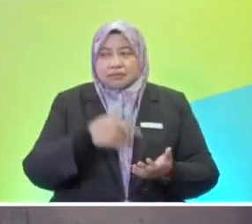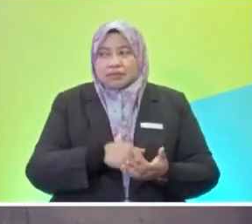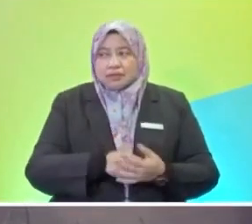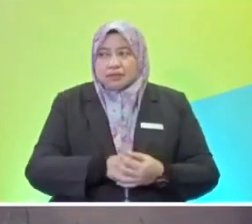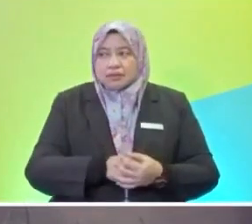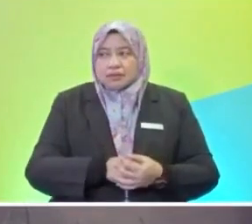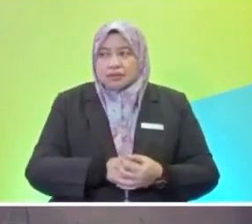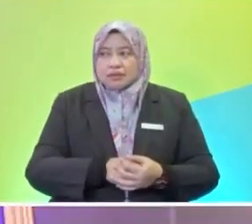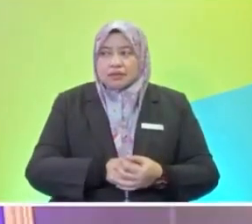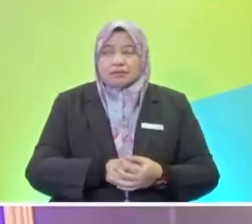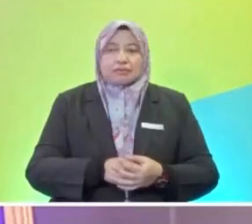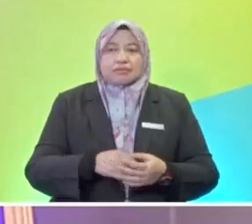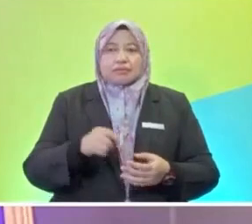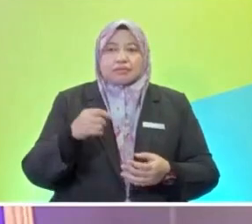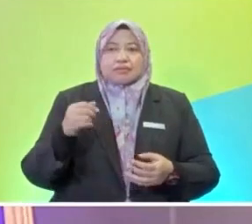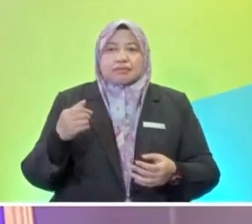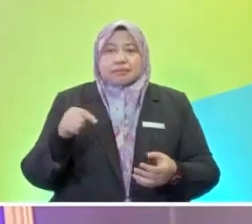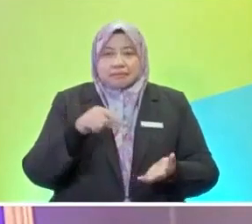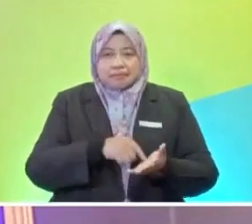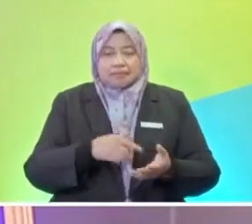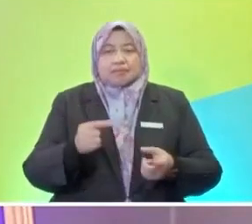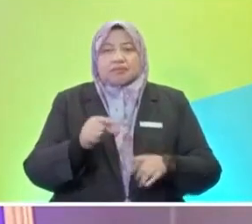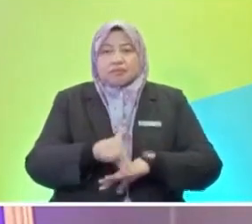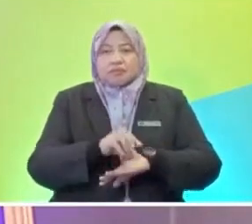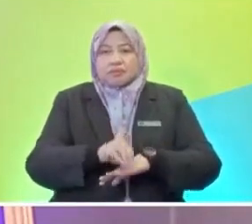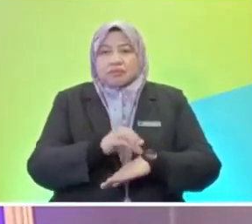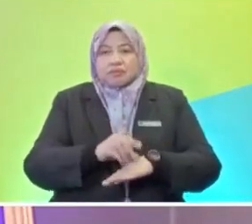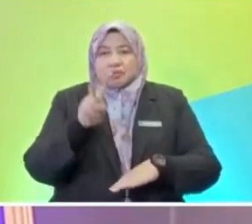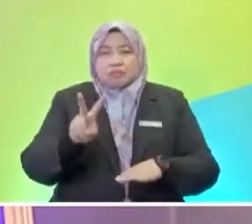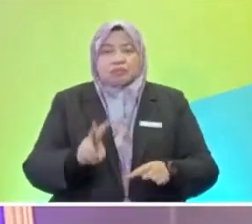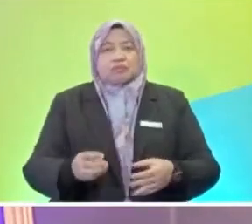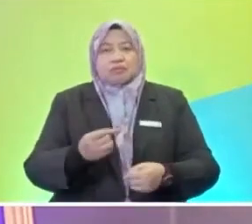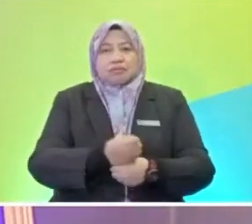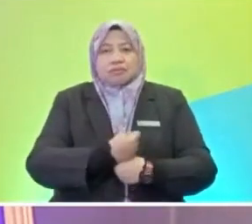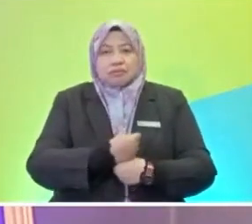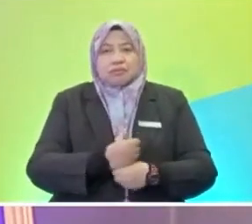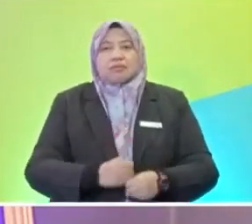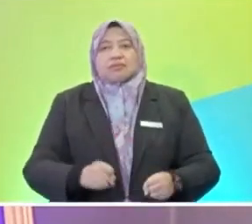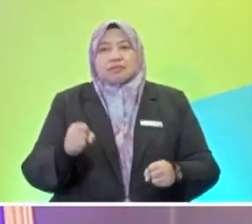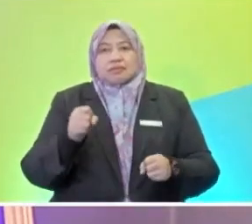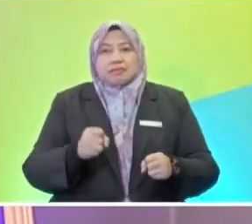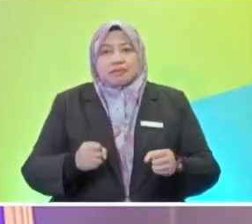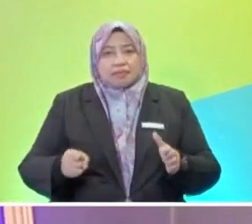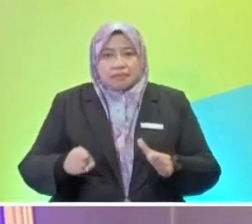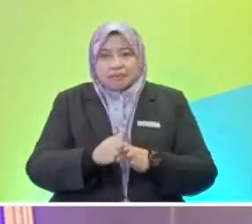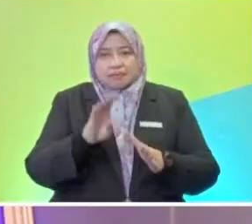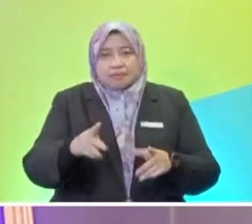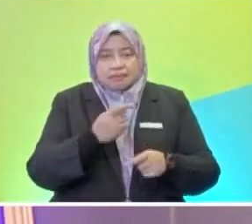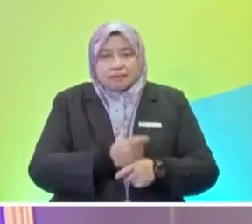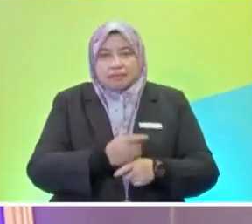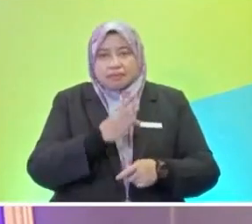ini tadi menggunakan dua bentuk yaitu segi empat tepat dan bulatan kali ini gunakan